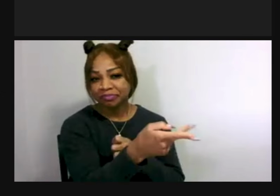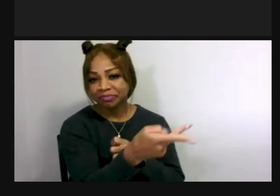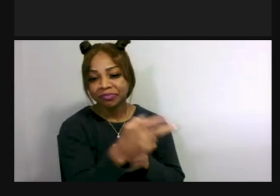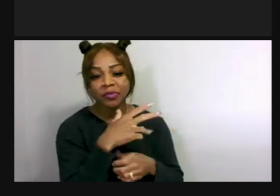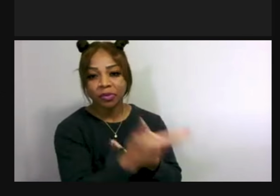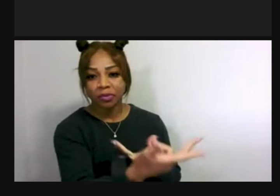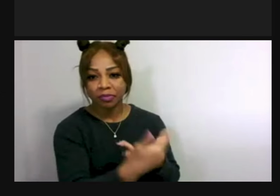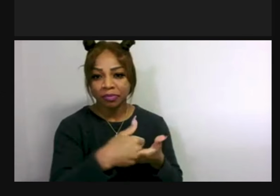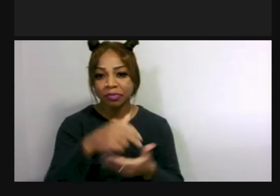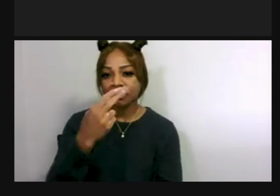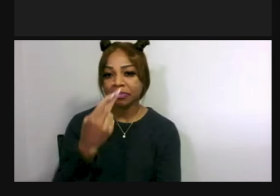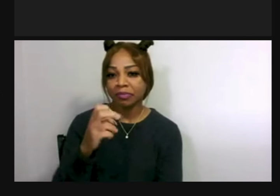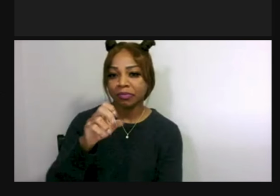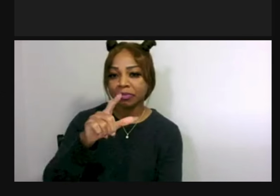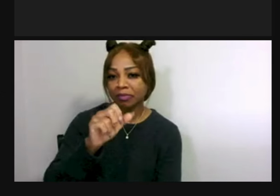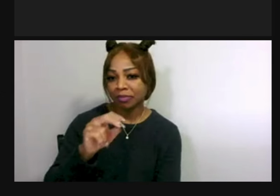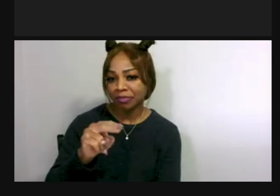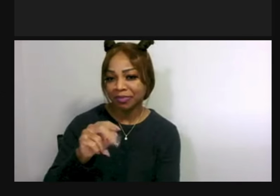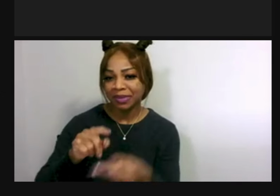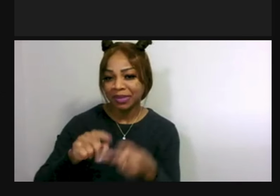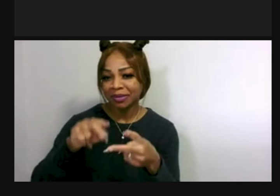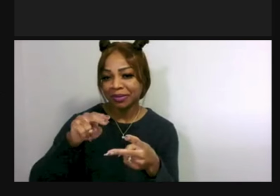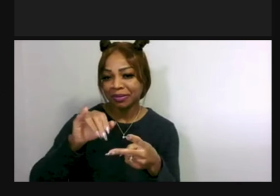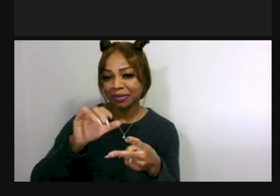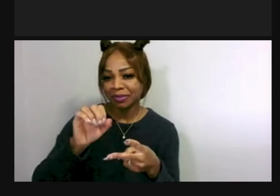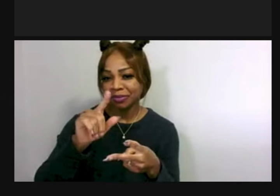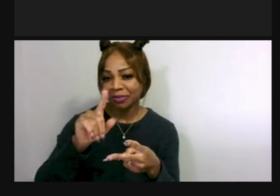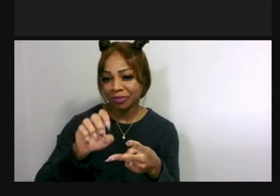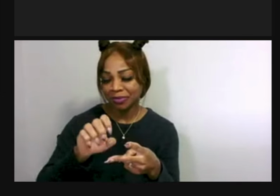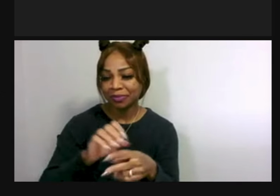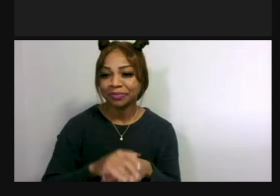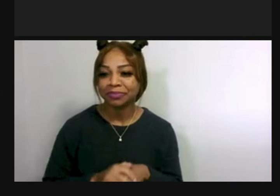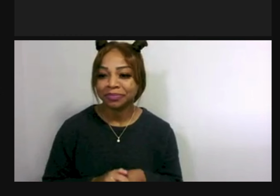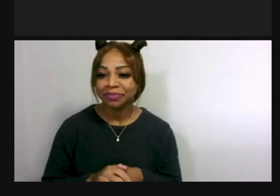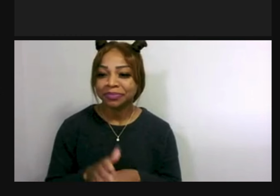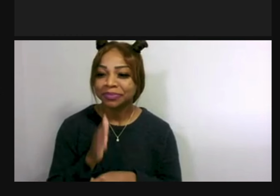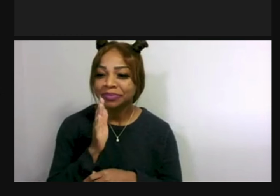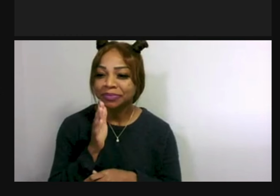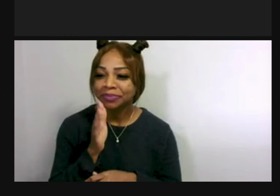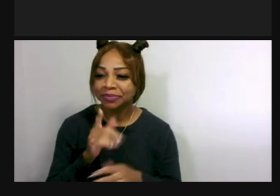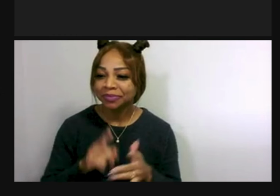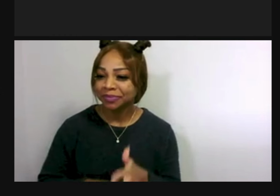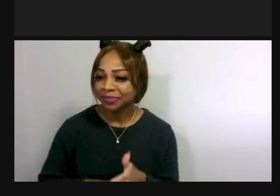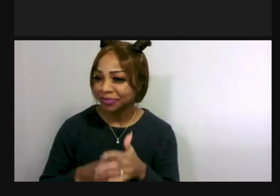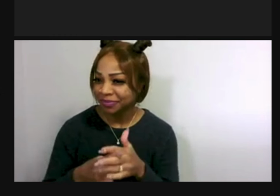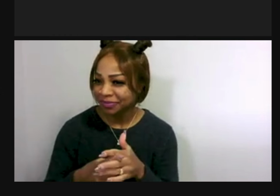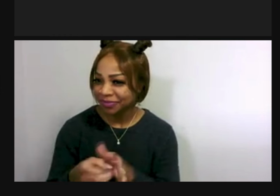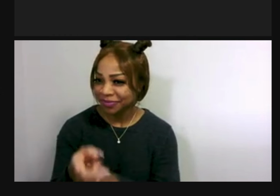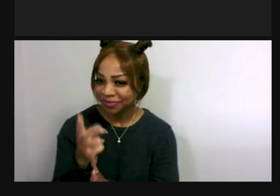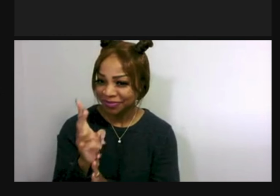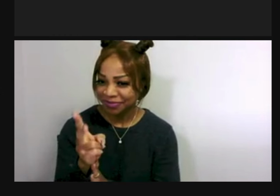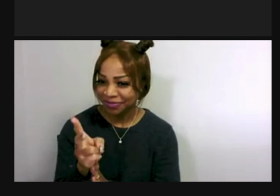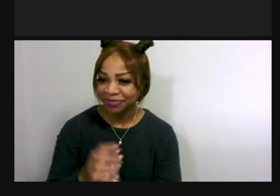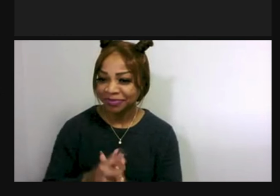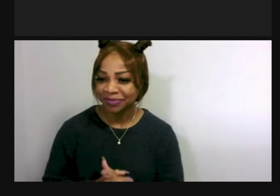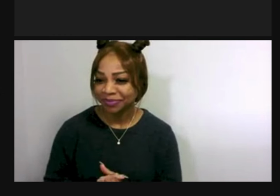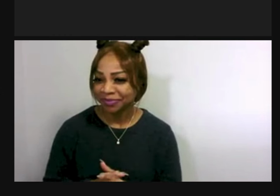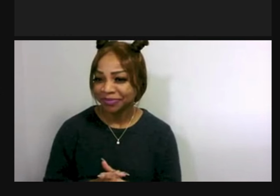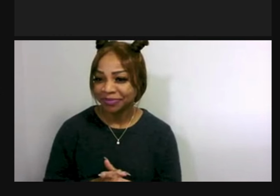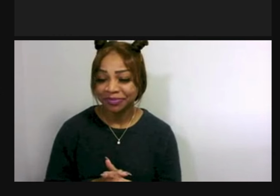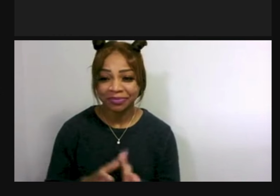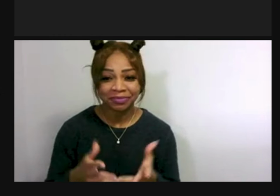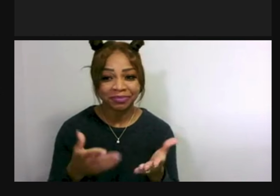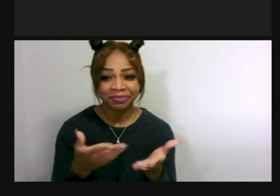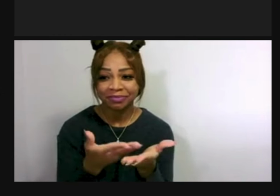'écran aussi tôt que possible. Donc, ce sera Ellen et Nicole. Donc, nous allons débuter. Dans quelques minutes,